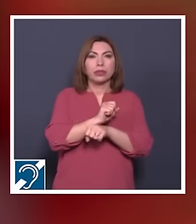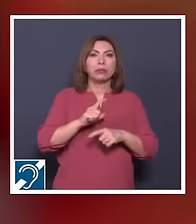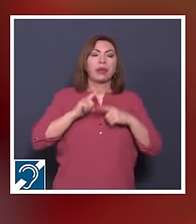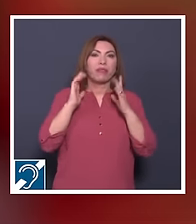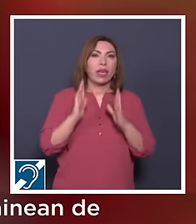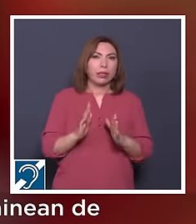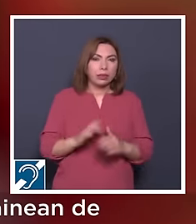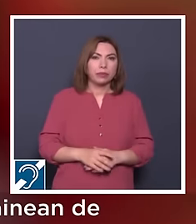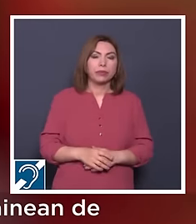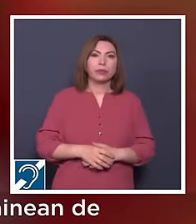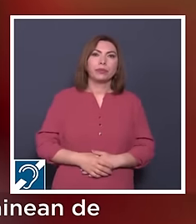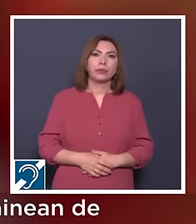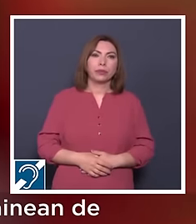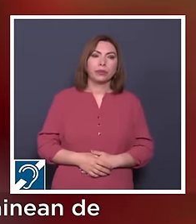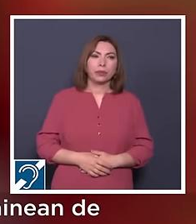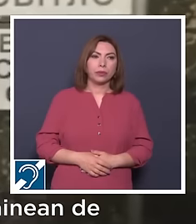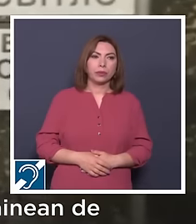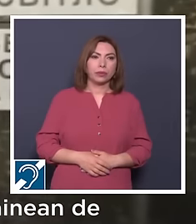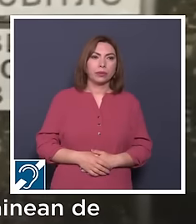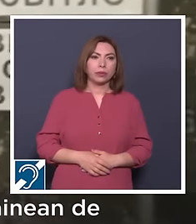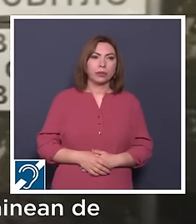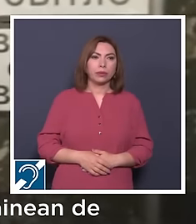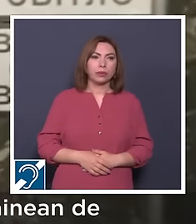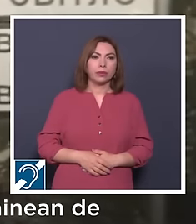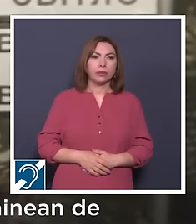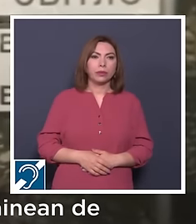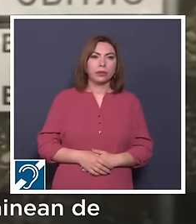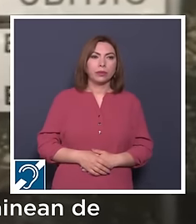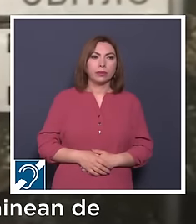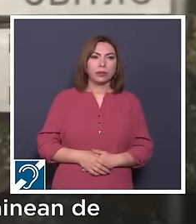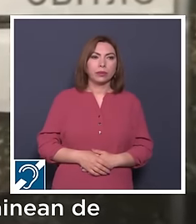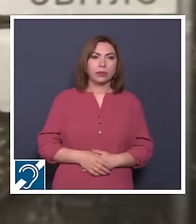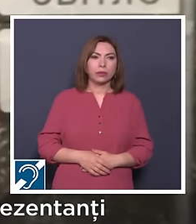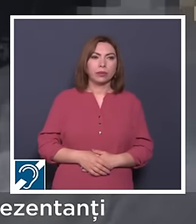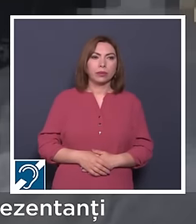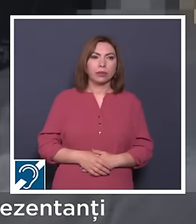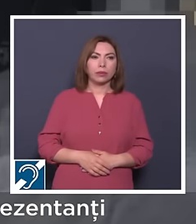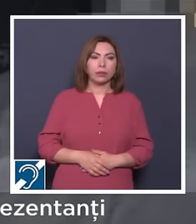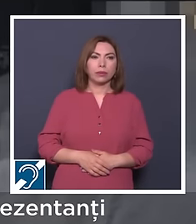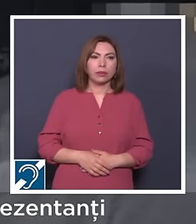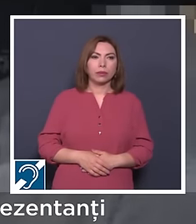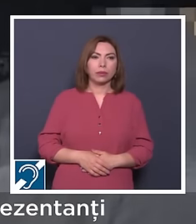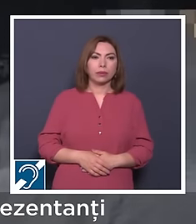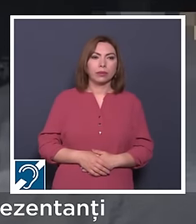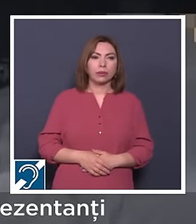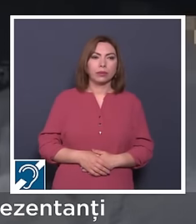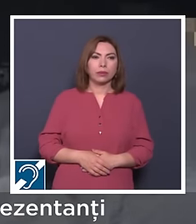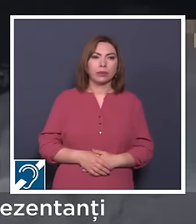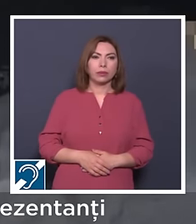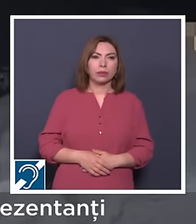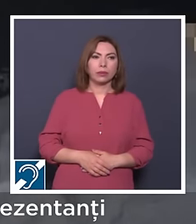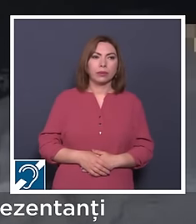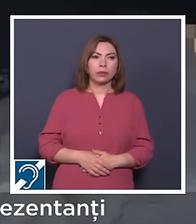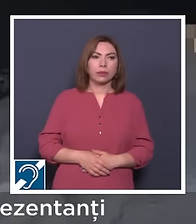pe viață. Контррозвідка та слідчі СБУ зірвали плани ФСБ із ліквідації президента України та